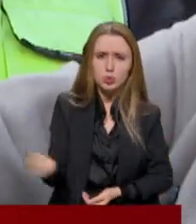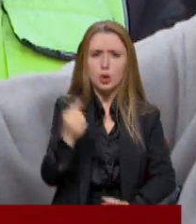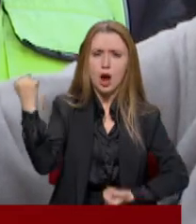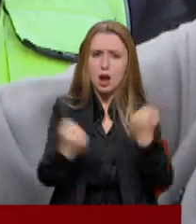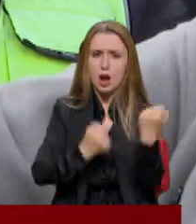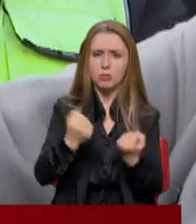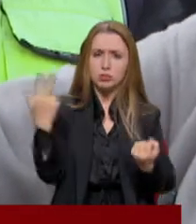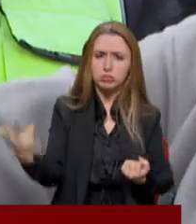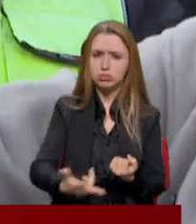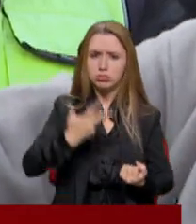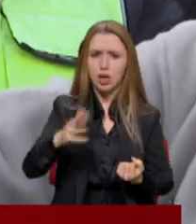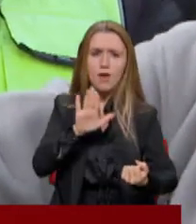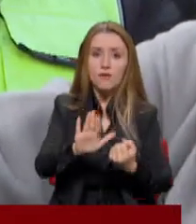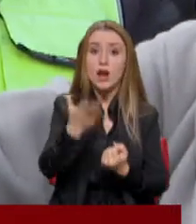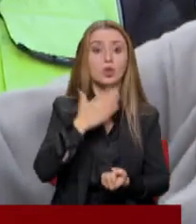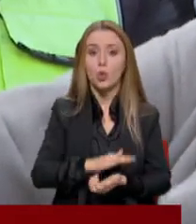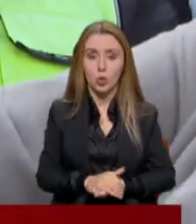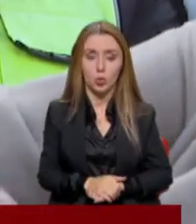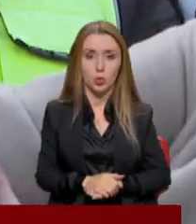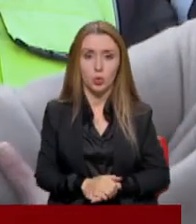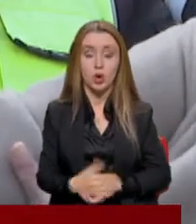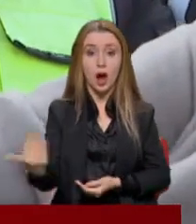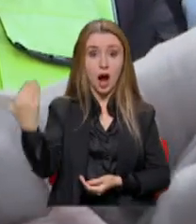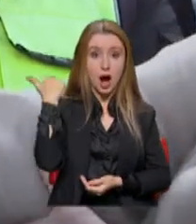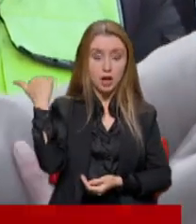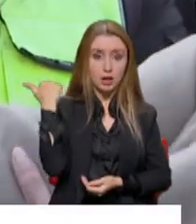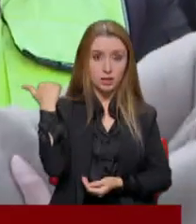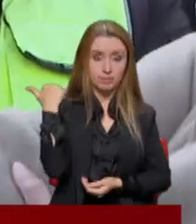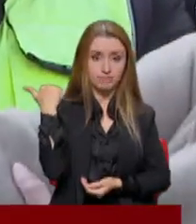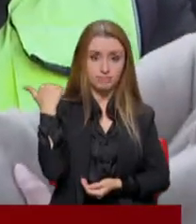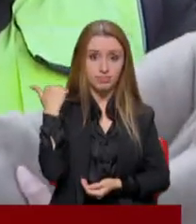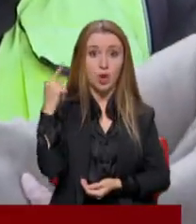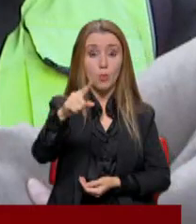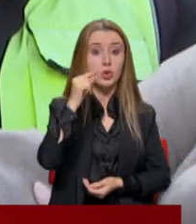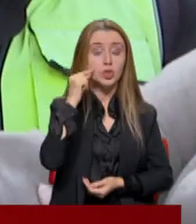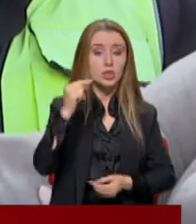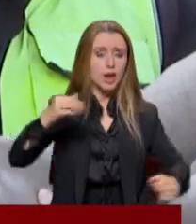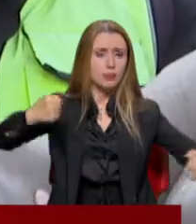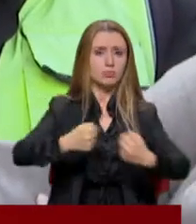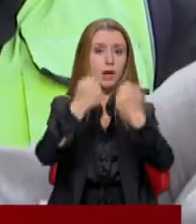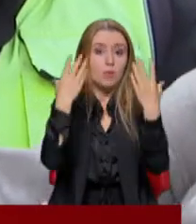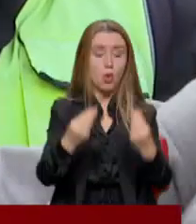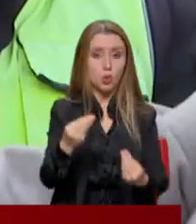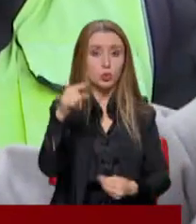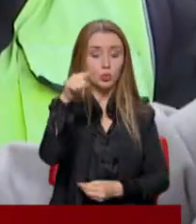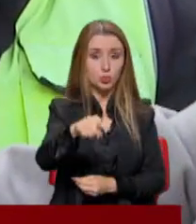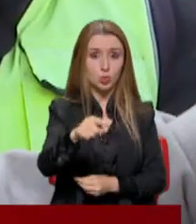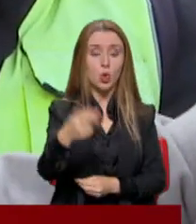otomobilin fren dahi yapmadan arkadan merhuma çarpması nee